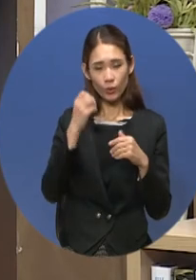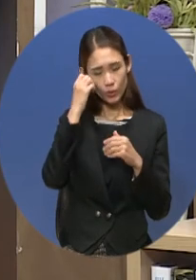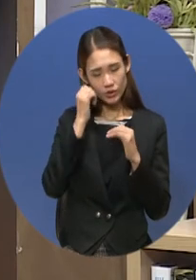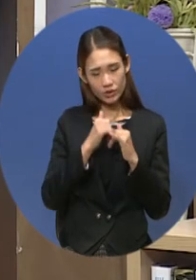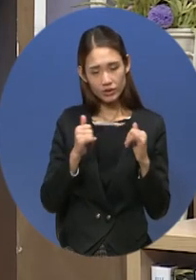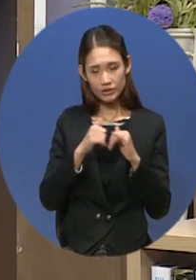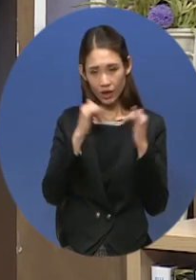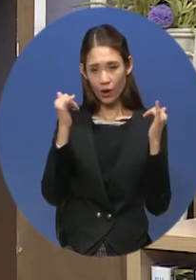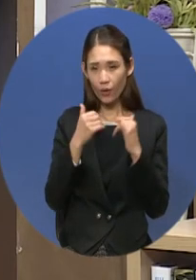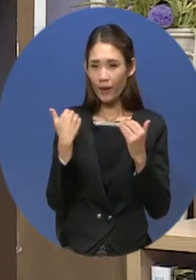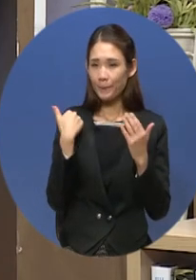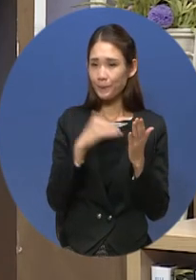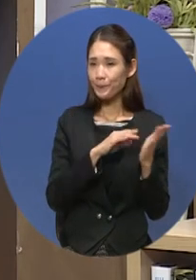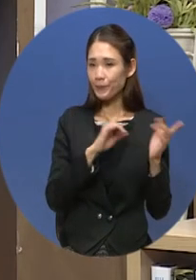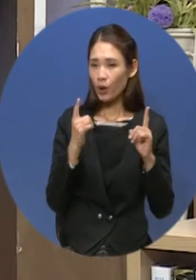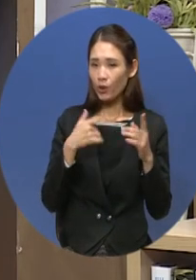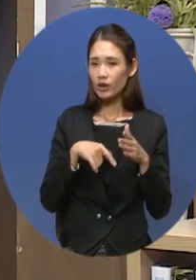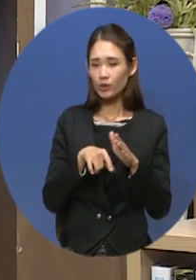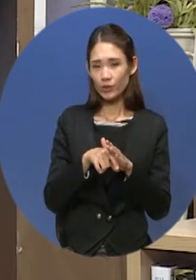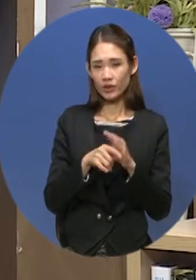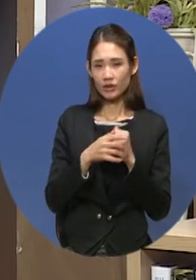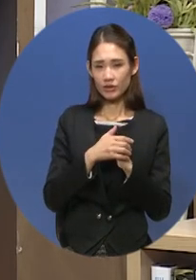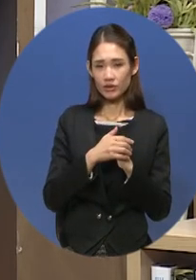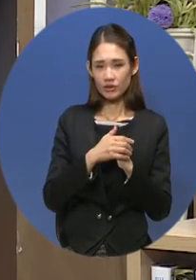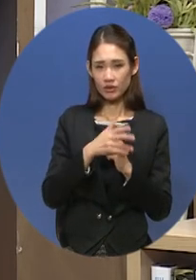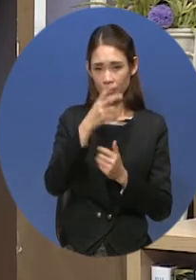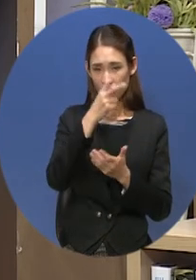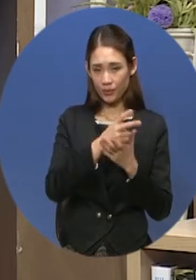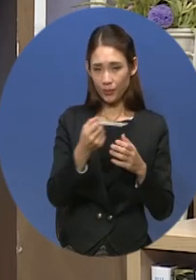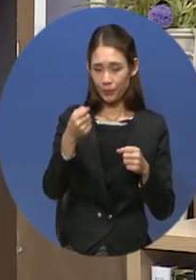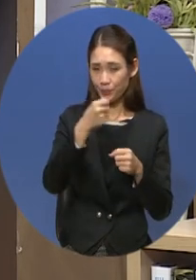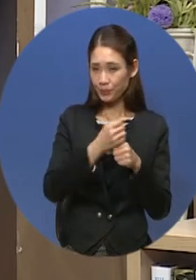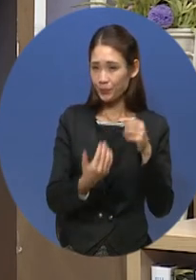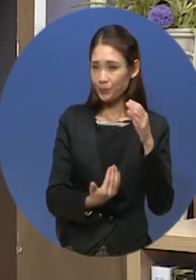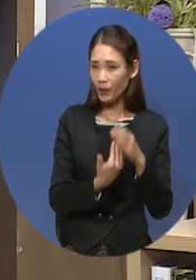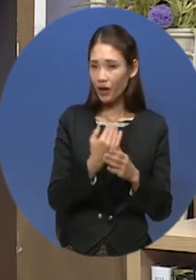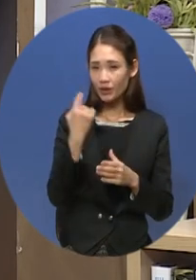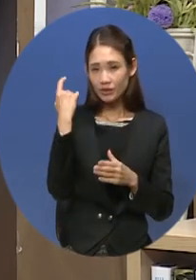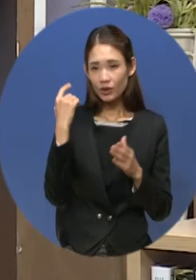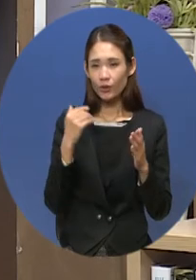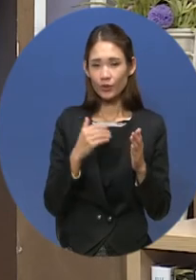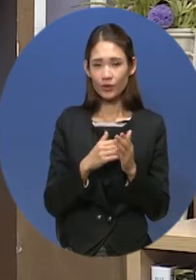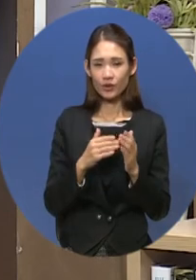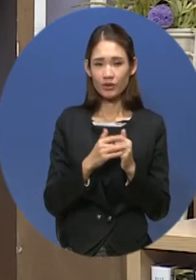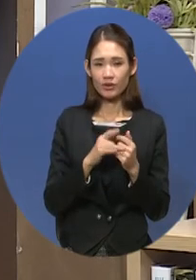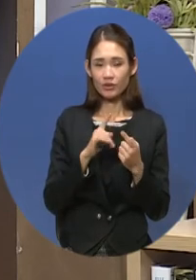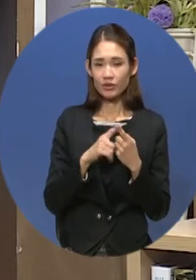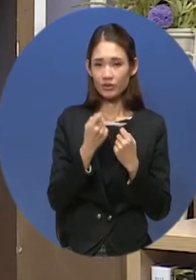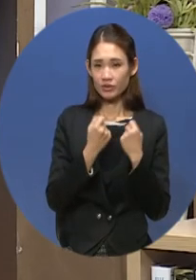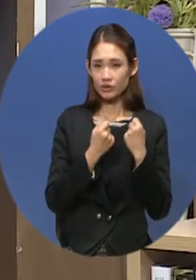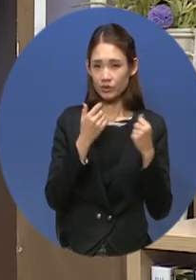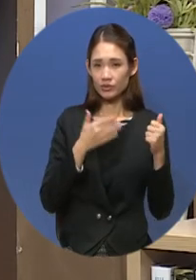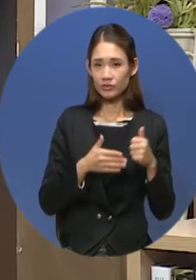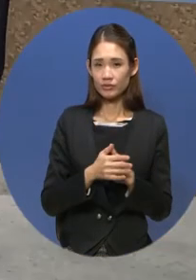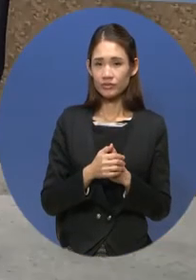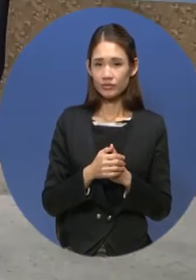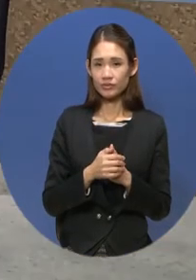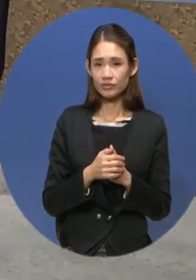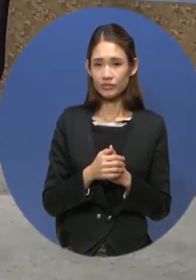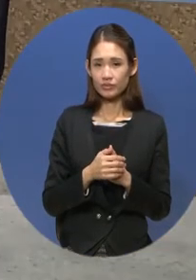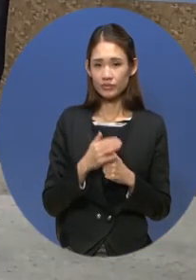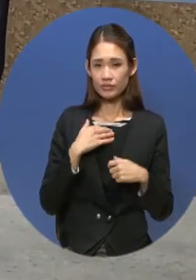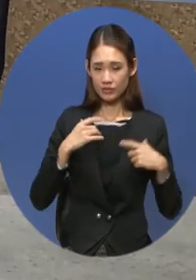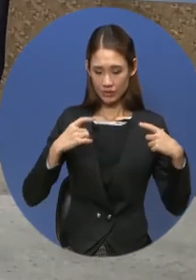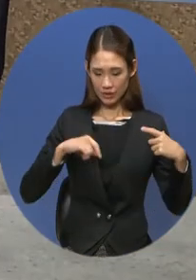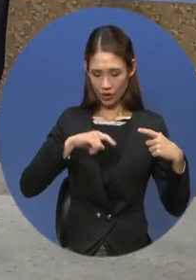노숙인 분들의 사회 복귀를 유도하기 위한 조례도 입법을 하셨다고 들었습니다. 네. 이에 대해서도 설명을 부탁드리겠습니다. 네. 제